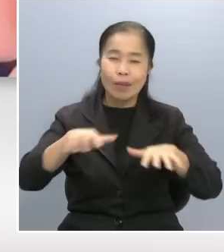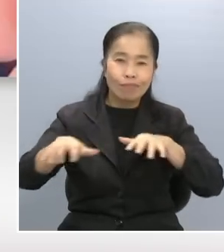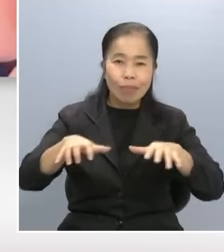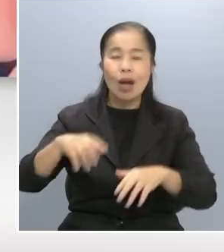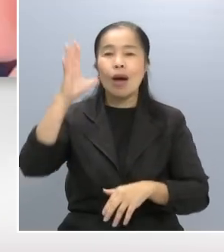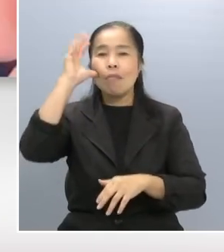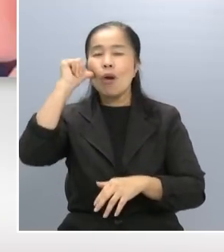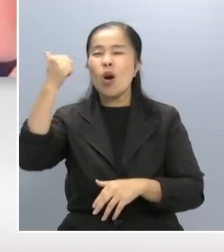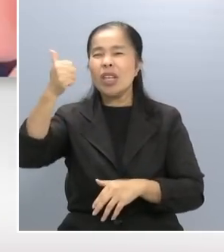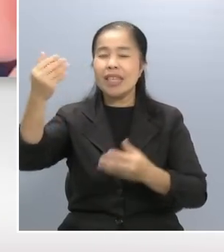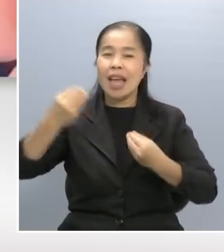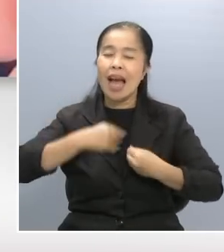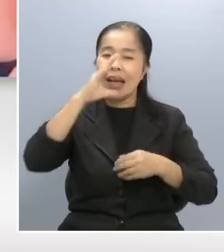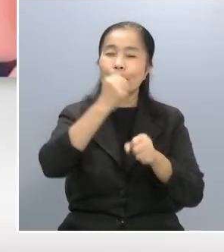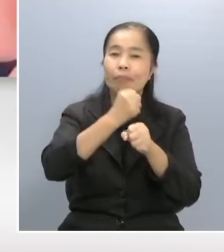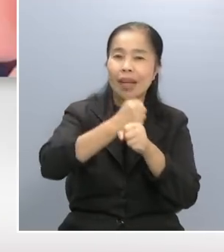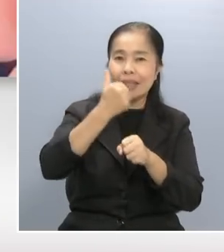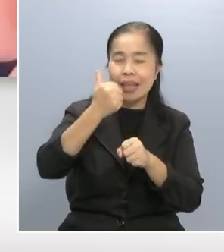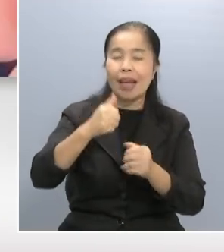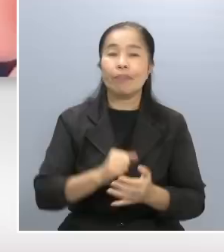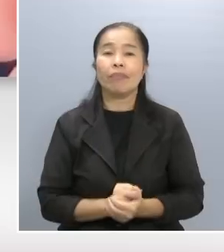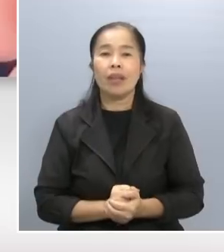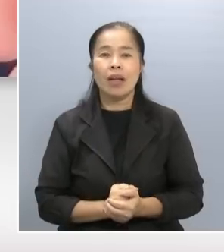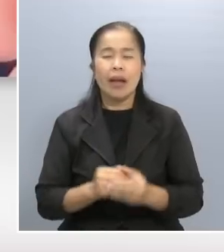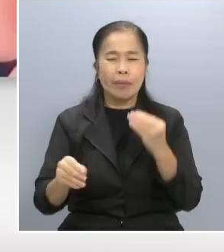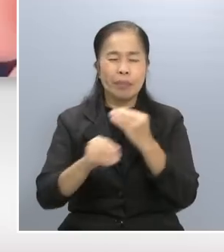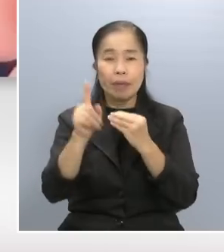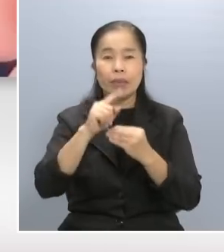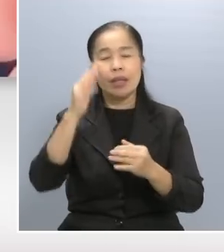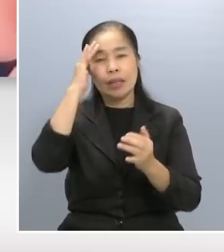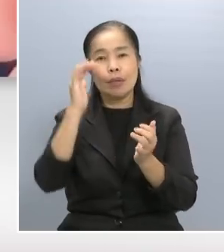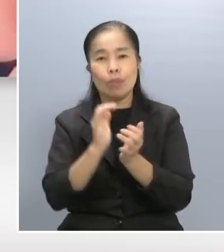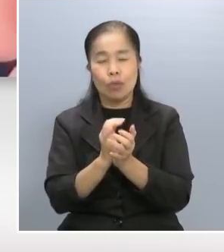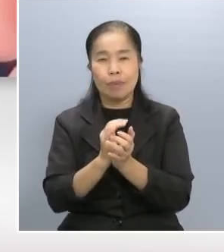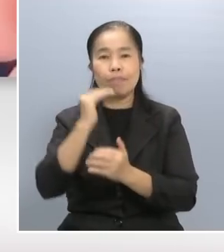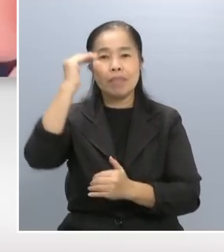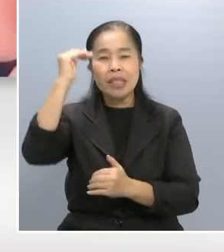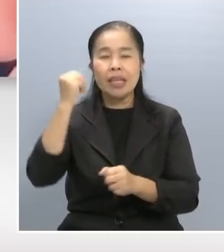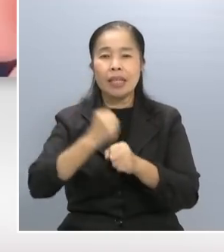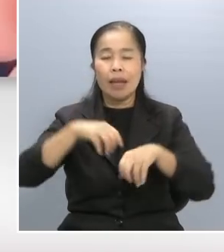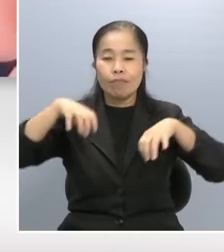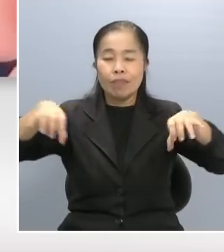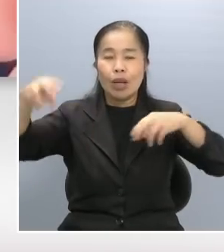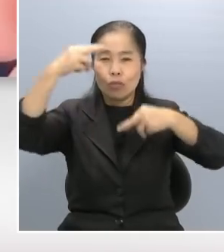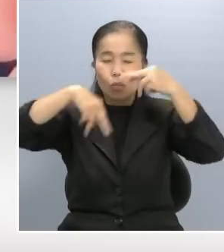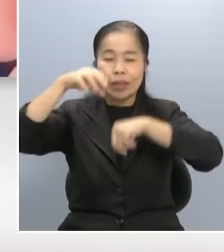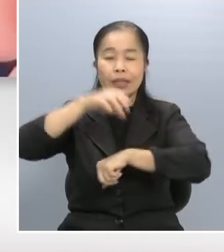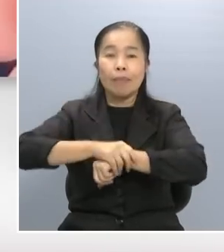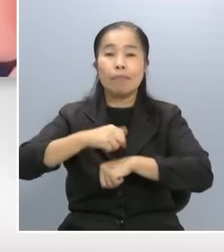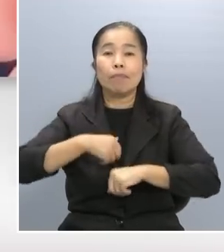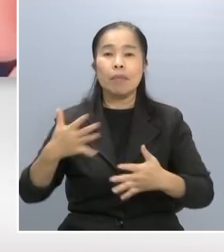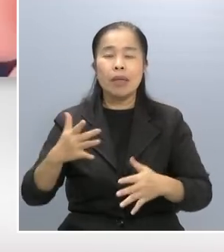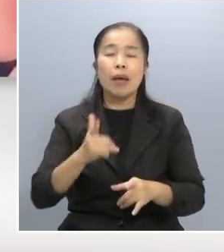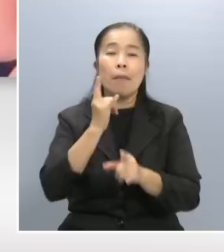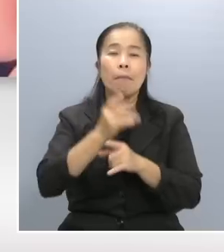หางานดีๆให้และลูกค้าทุกๆท่านอีกหนึ่งอย่างขอบคุณที่ตำรวจที่ตั้งด่านแล้วไม่จับหนูเมาเป่า